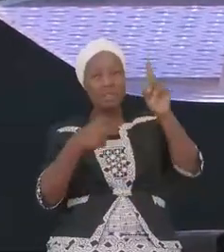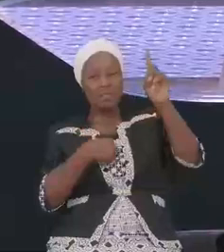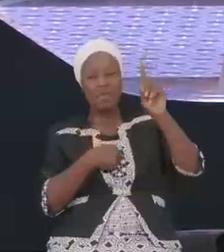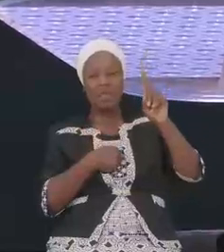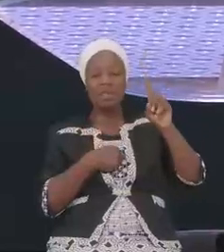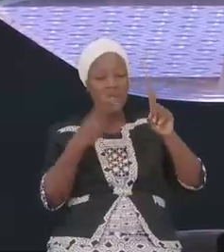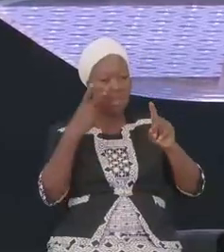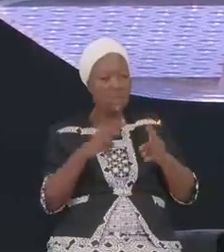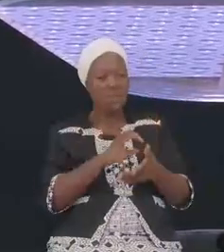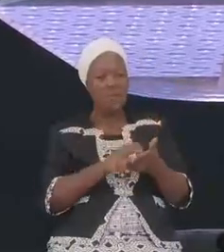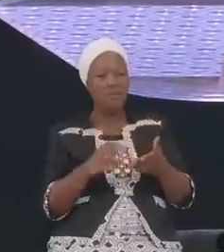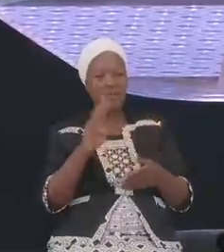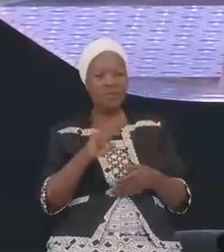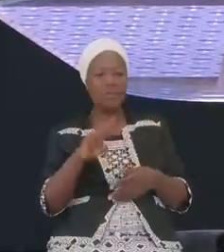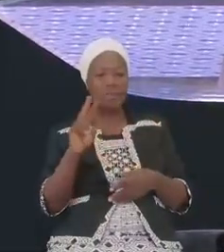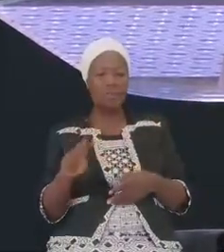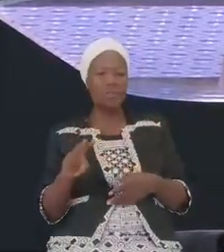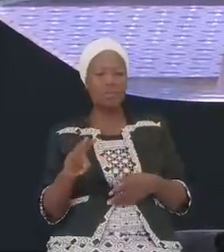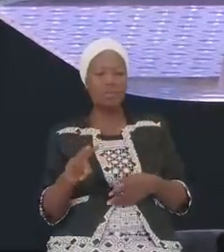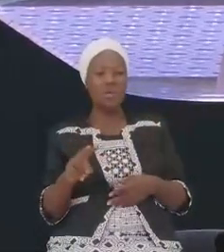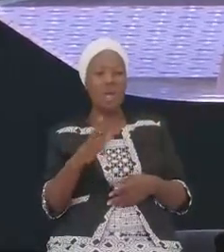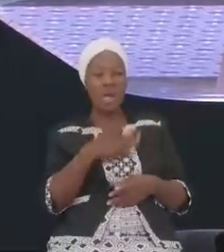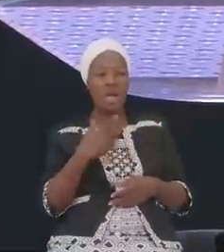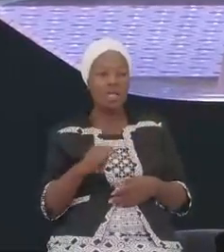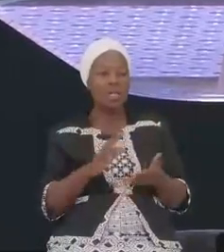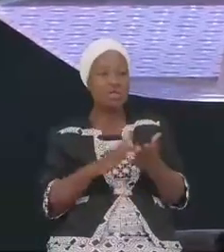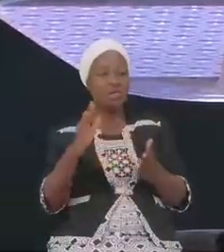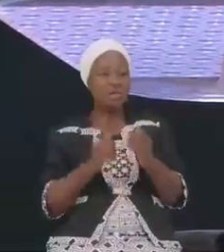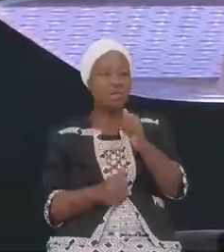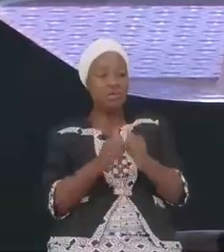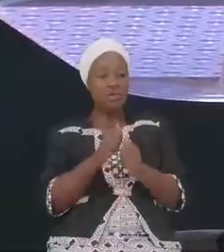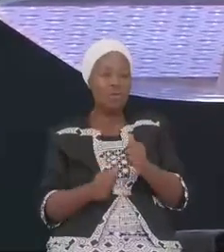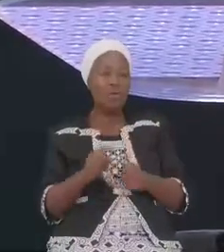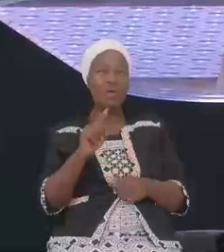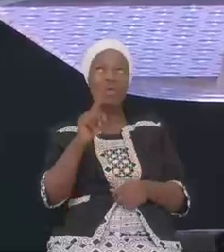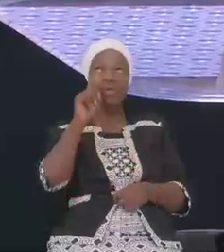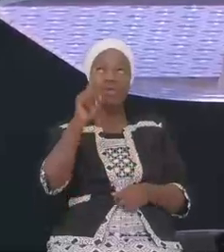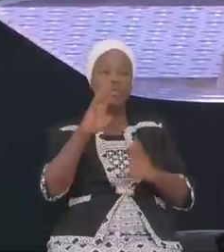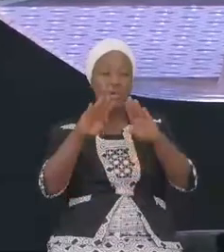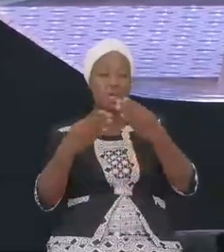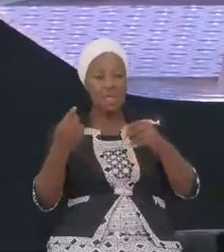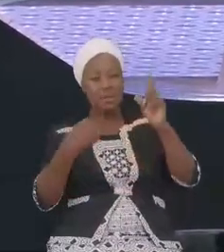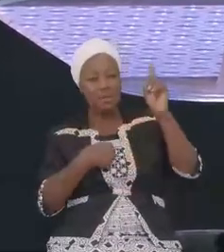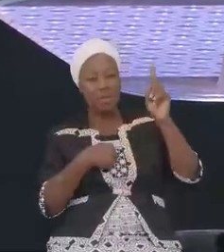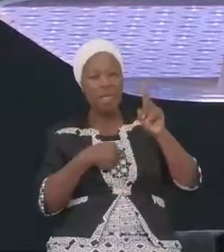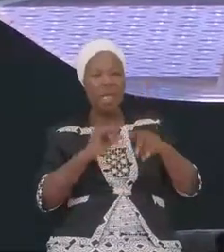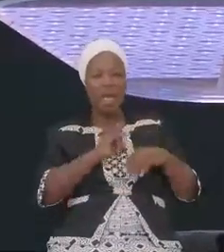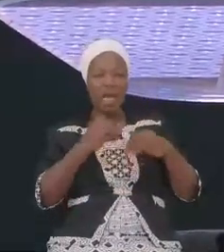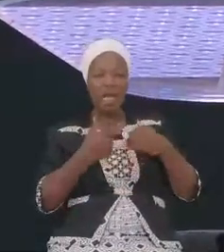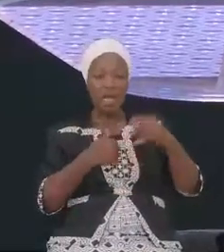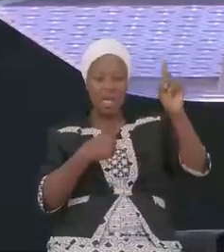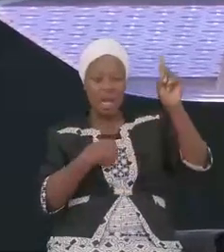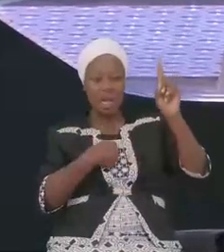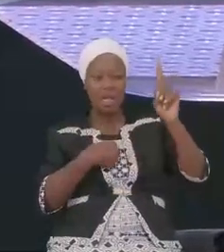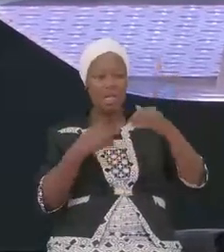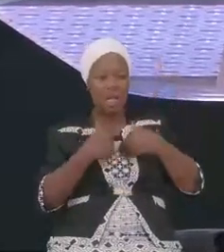Le verset 22. Je leur ai donné la gloire que tu m'as donnée, afin qu'ils soient